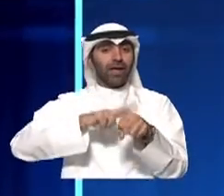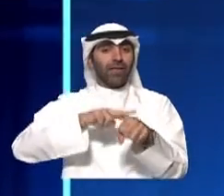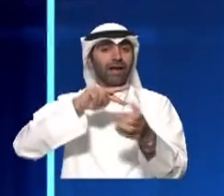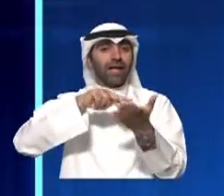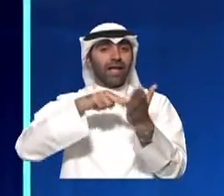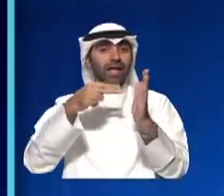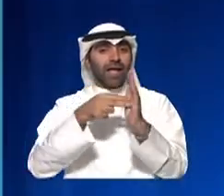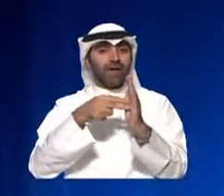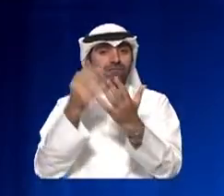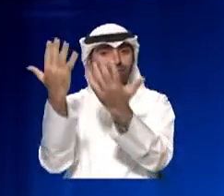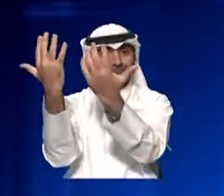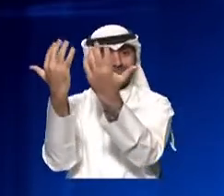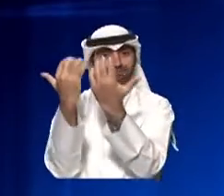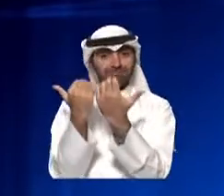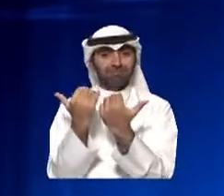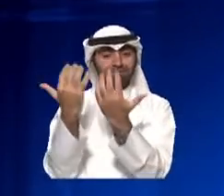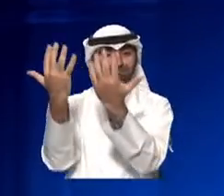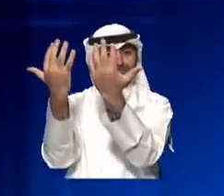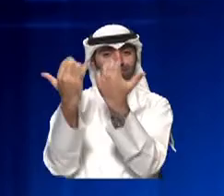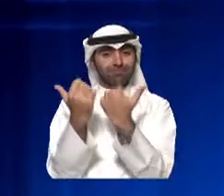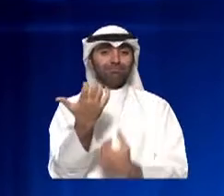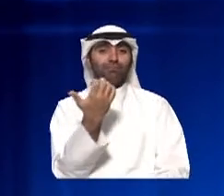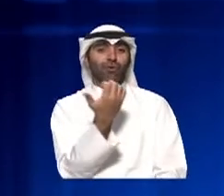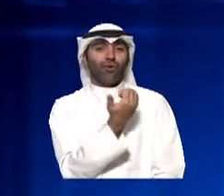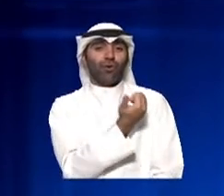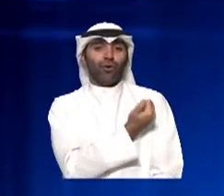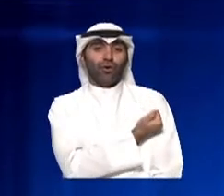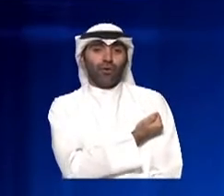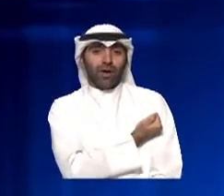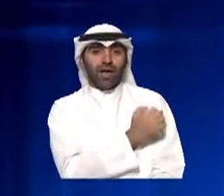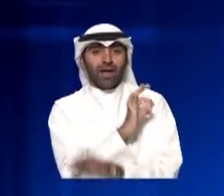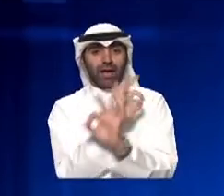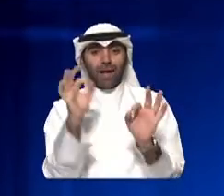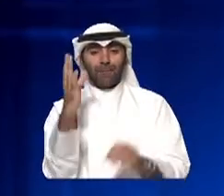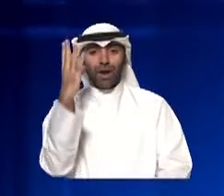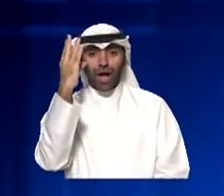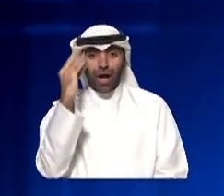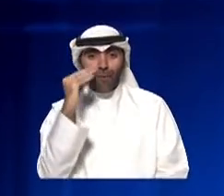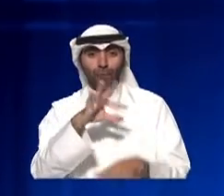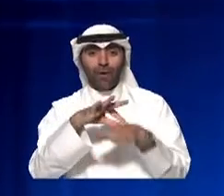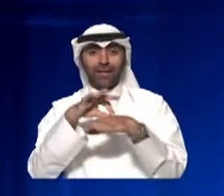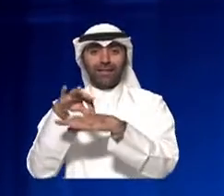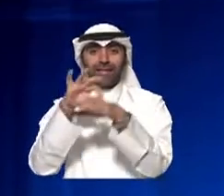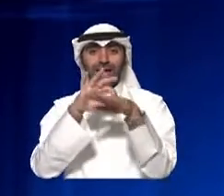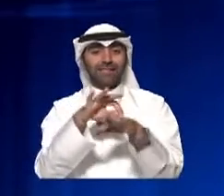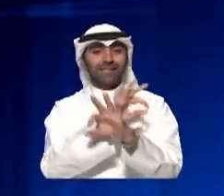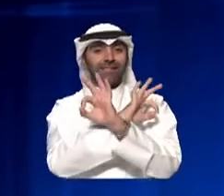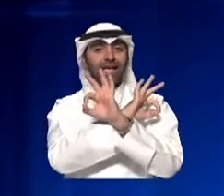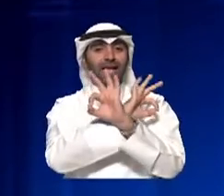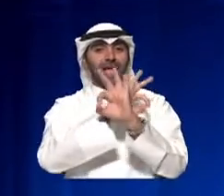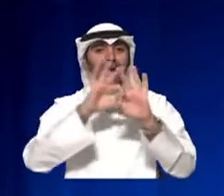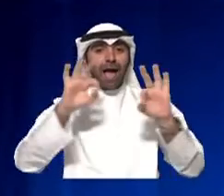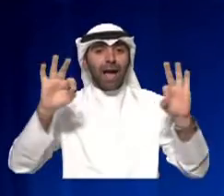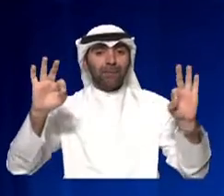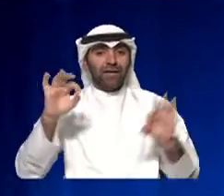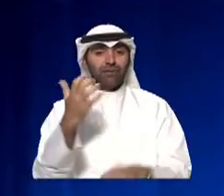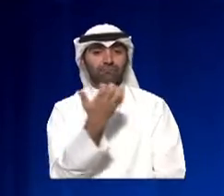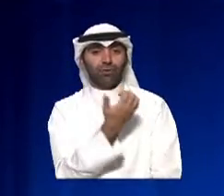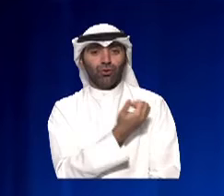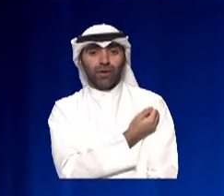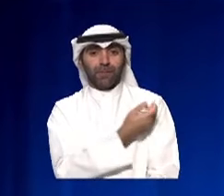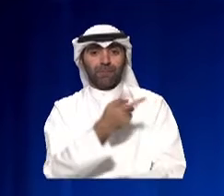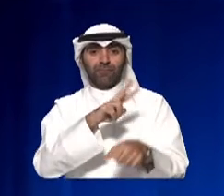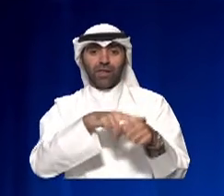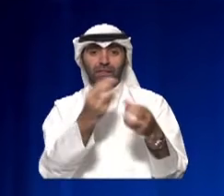وضمان التوزيع العادل لها على الدول العربية. كما ناقش وزراء الصحة العرب تقريرا عن الأحوال الصحية بالأراضي الفلسطينية